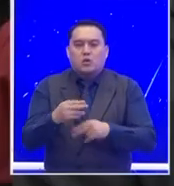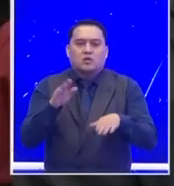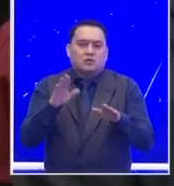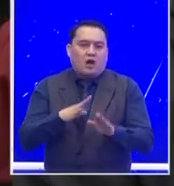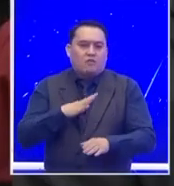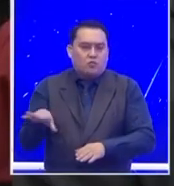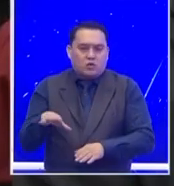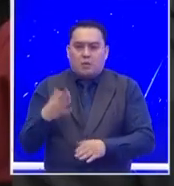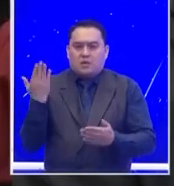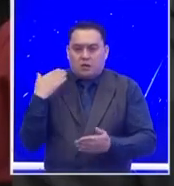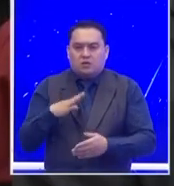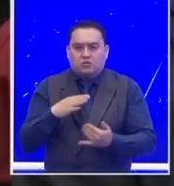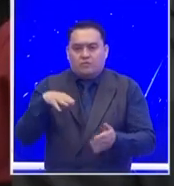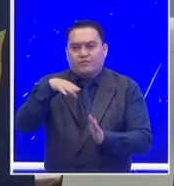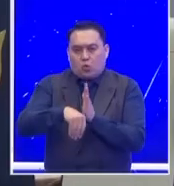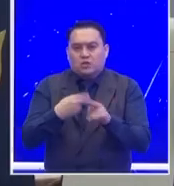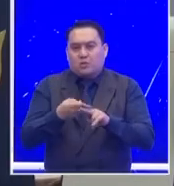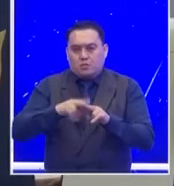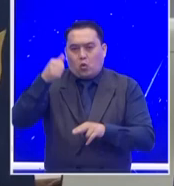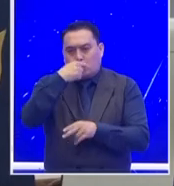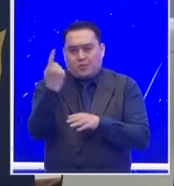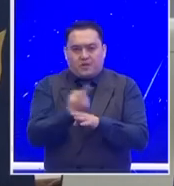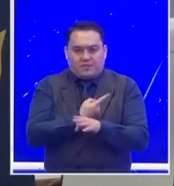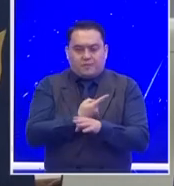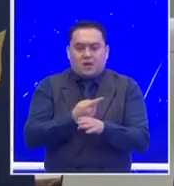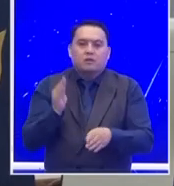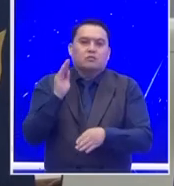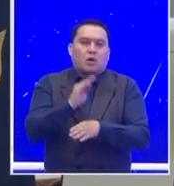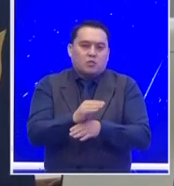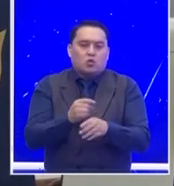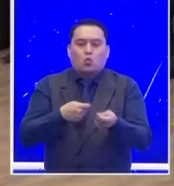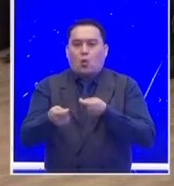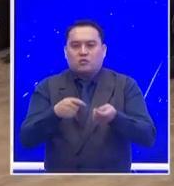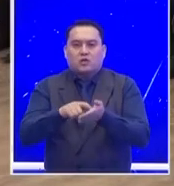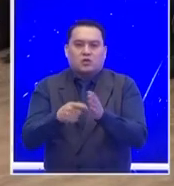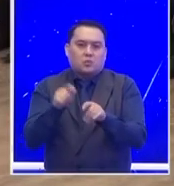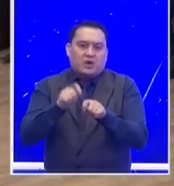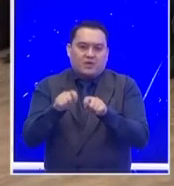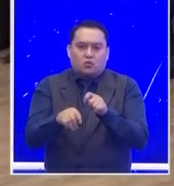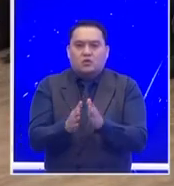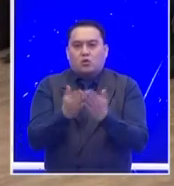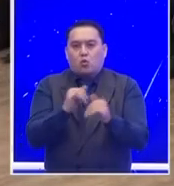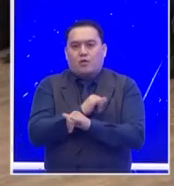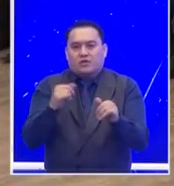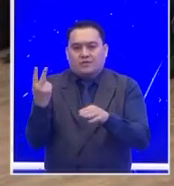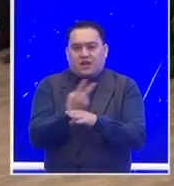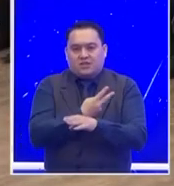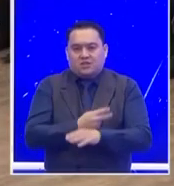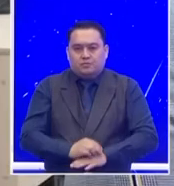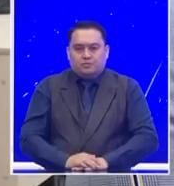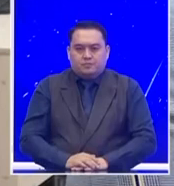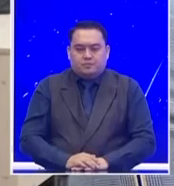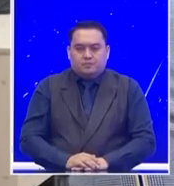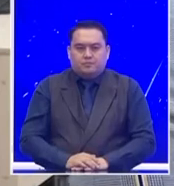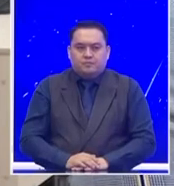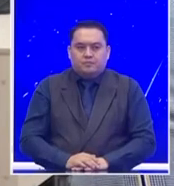не существовало. Они вводятся в текущем году впервые. Доплаты за классное руководство и проверку тетрадей будут увеличены вдвое.